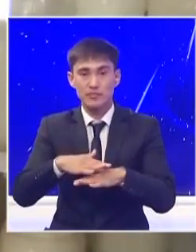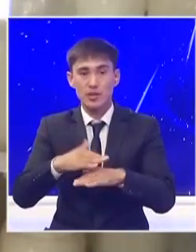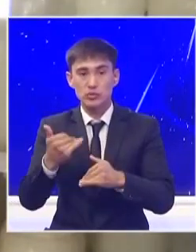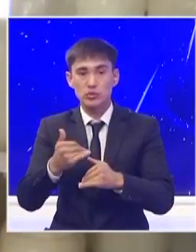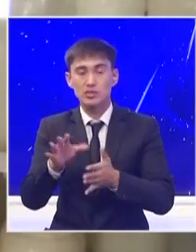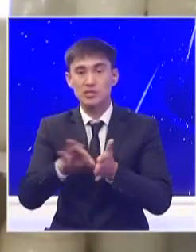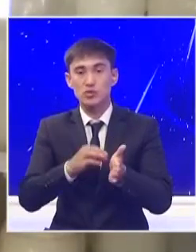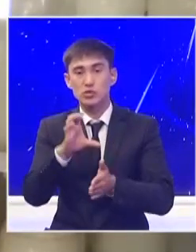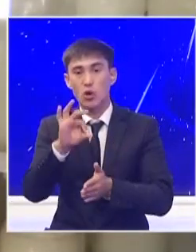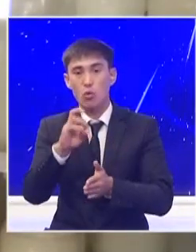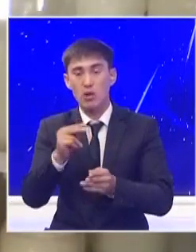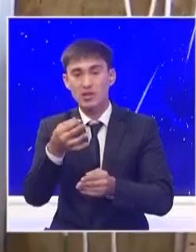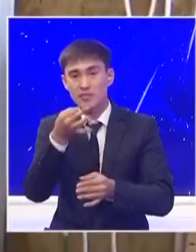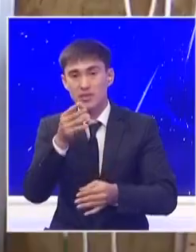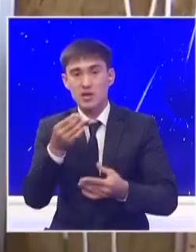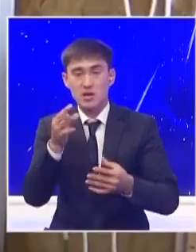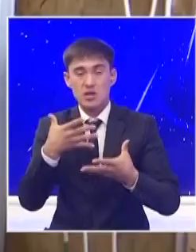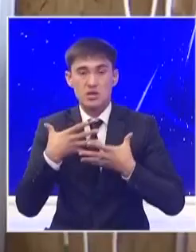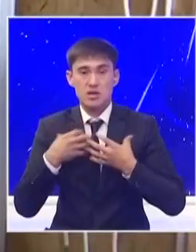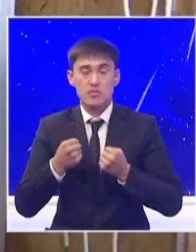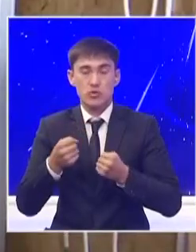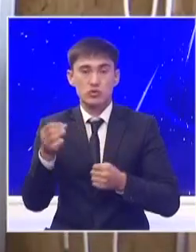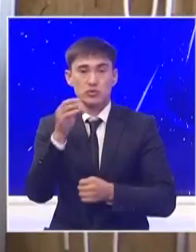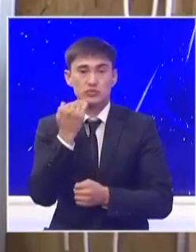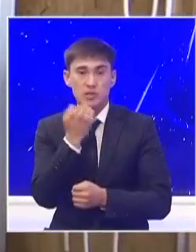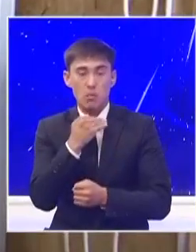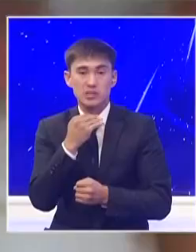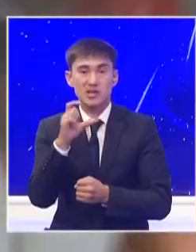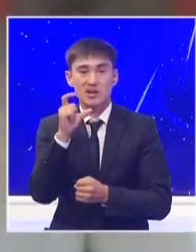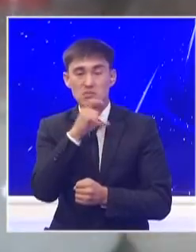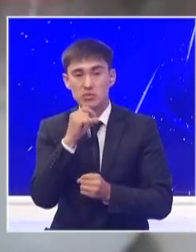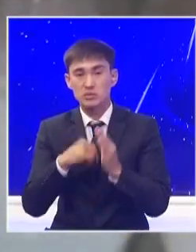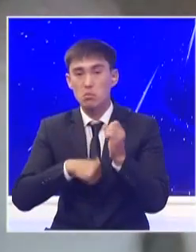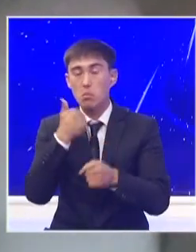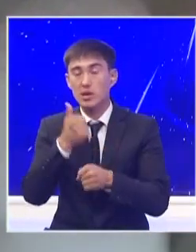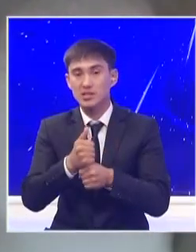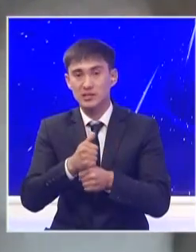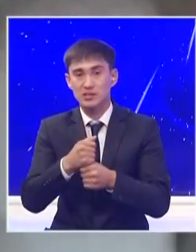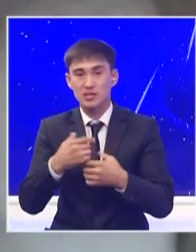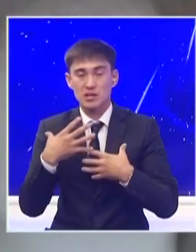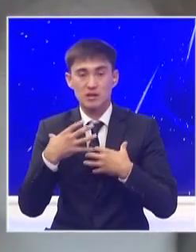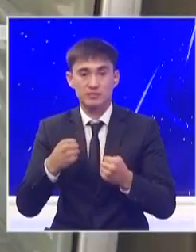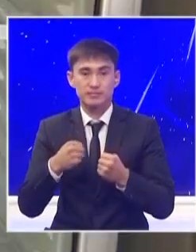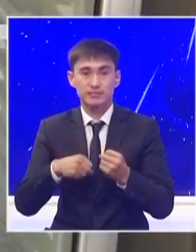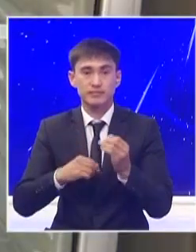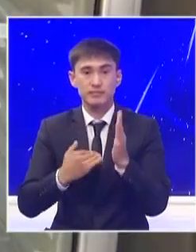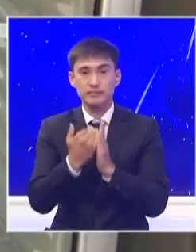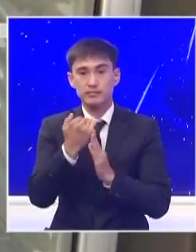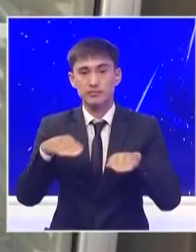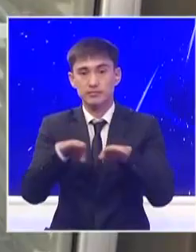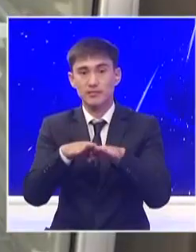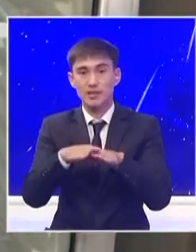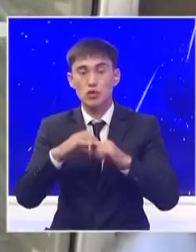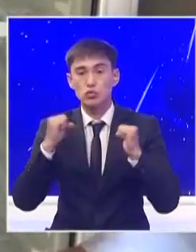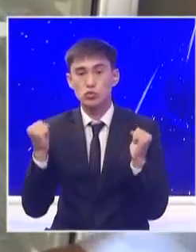Сол саумалды емгешеді. Мұнда саумалдың сапасы мен қымыздың бабы басты назарда. Ақсусындар бір қалыпты температурада салқын